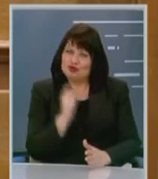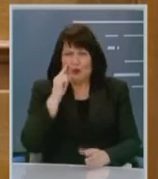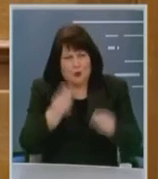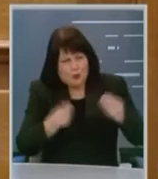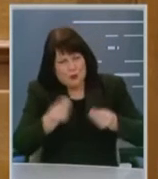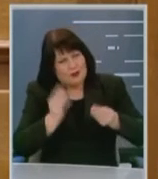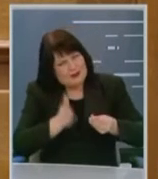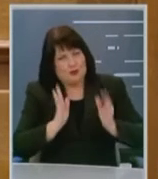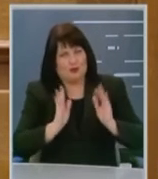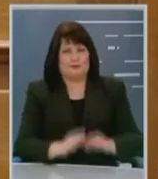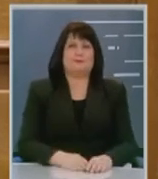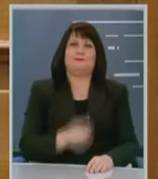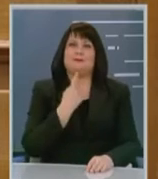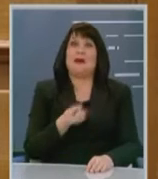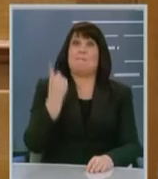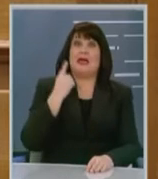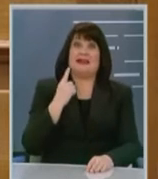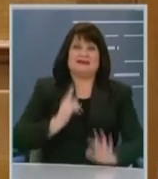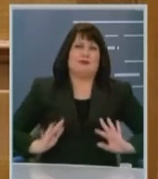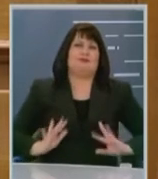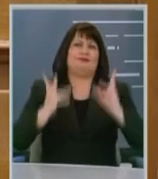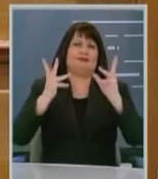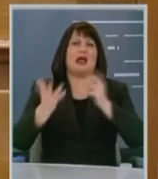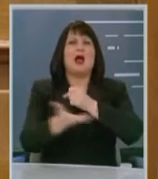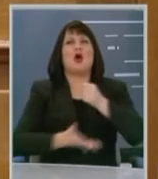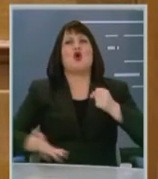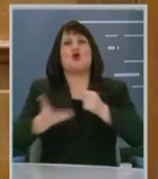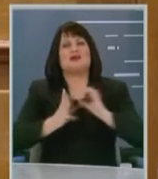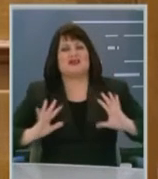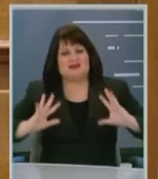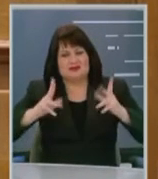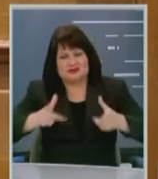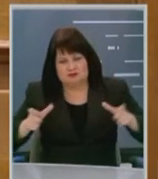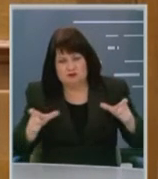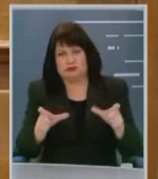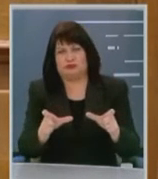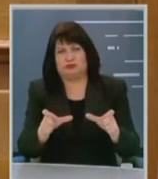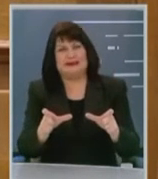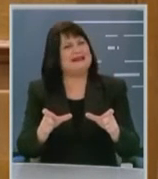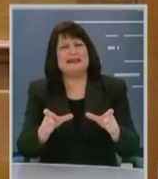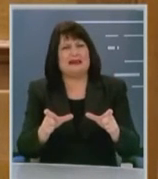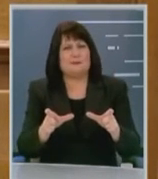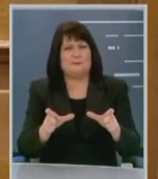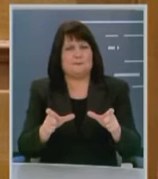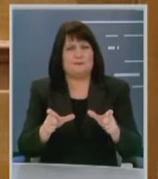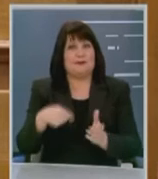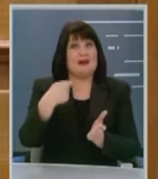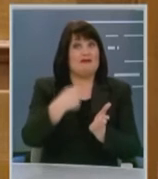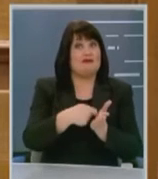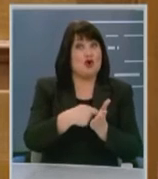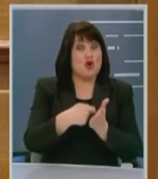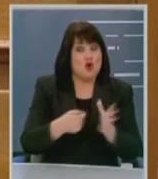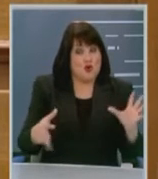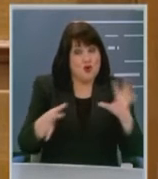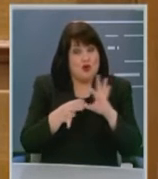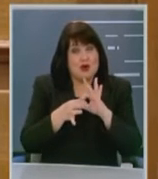Αγαπητοί συνάδελφοι, στις περσινές κινητοποιήσεις είχε κυριαρχήσει η σύνδεση του φορολογικού με